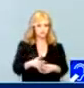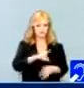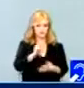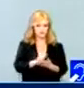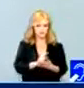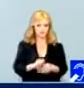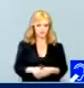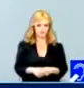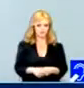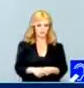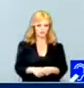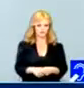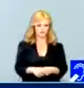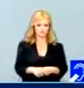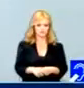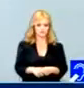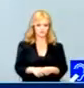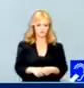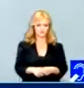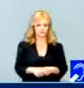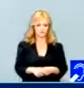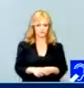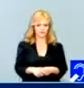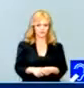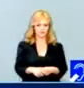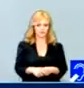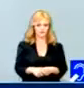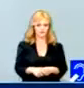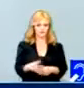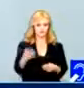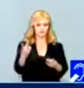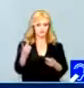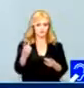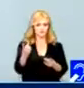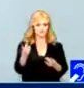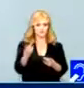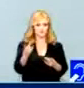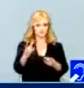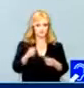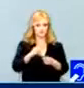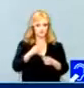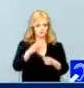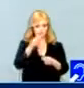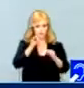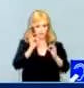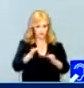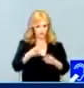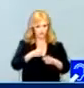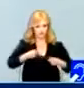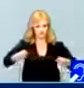activitatea fizică. 3. Deci păstrarea masei corporale. Și a